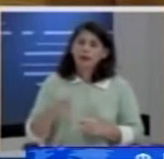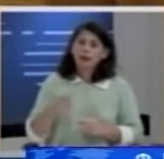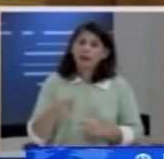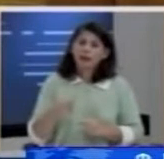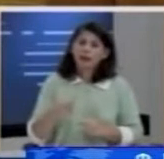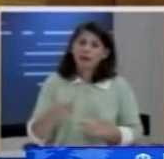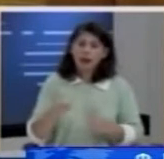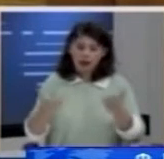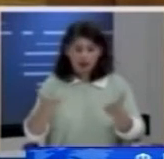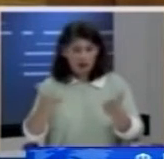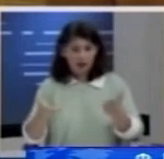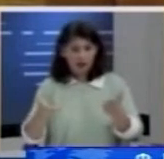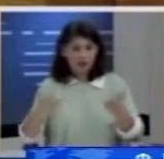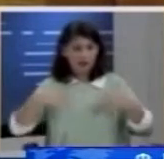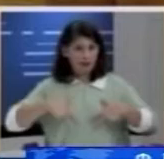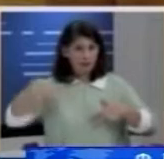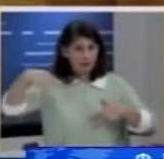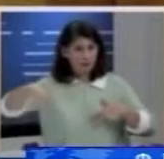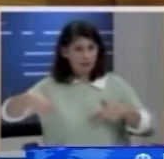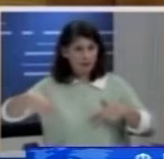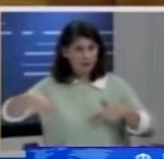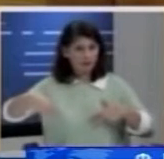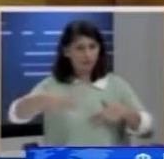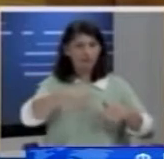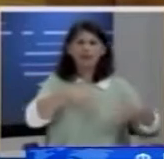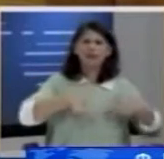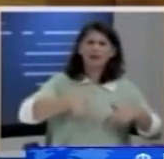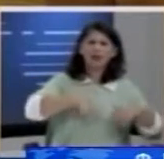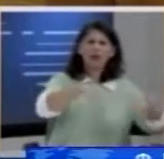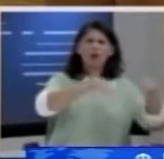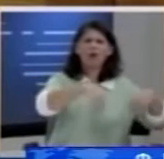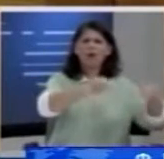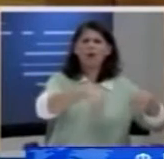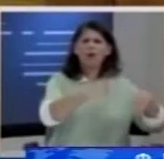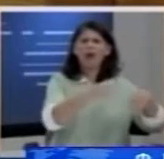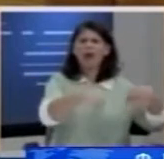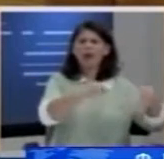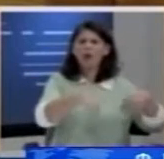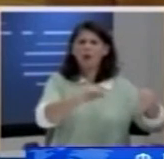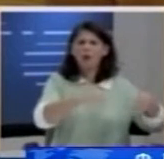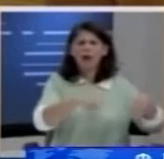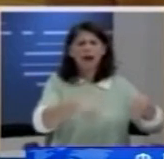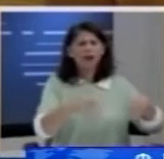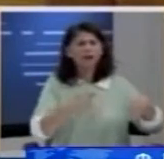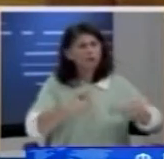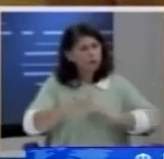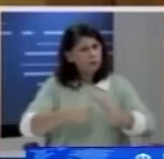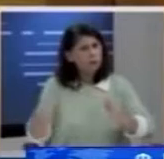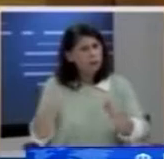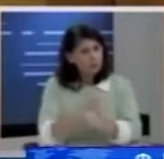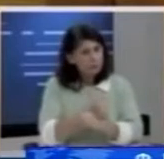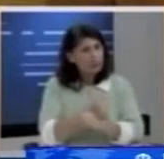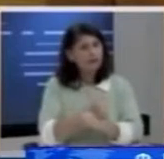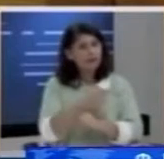κυβέρνηση Παπαδήμου με μια κυβέρνηση κουρελού και με αυτό που προσπαθείτε να